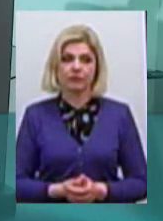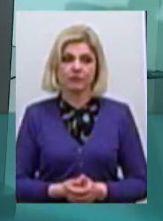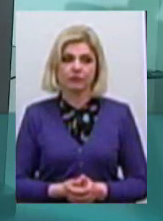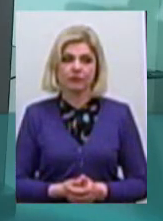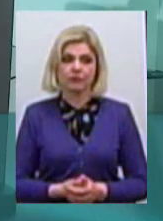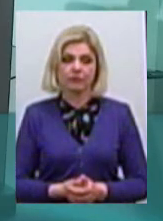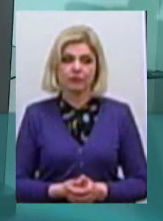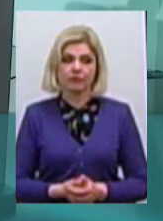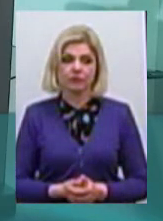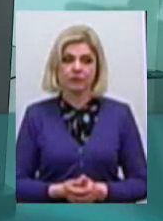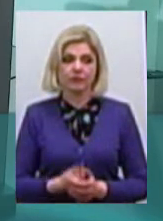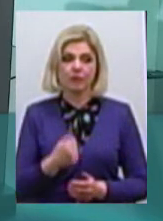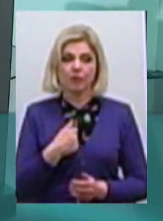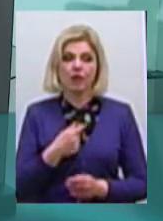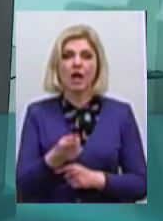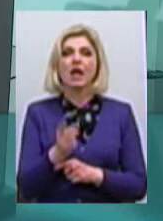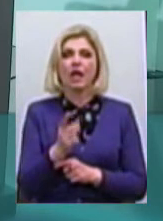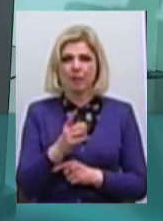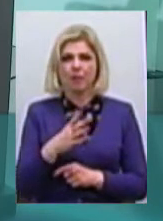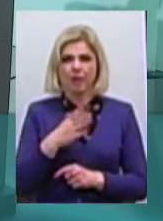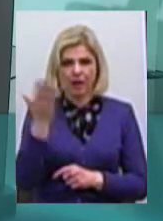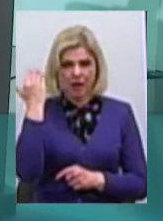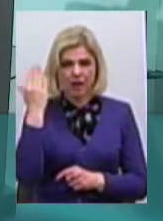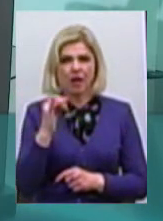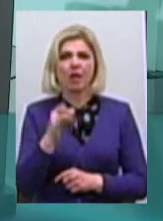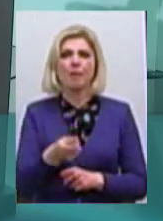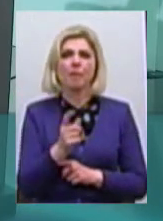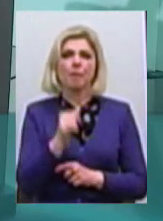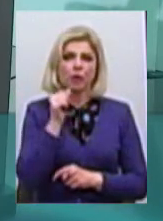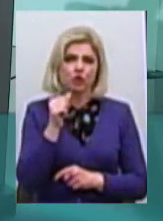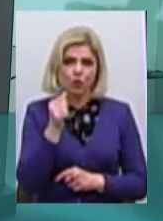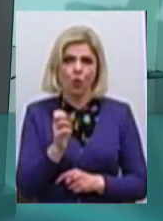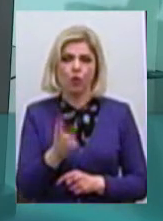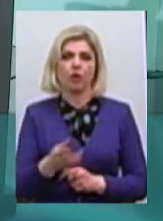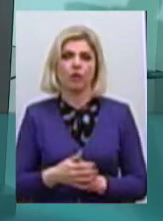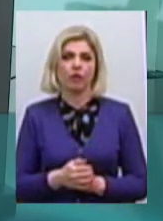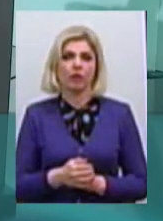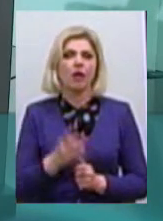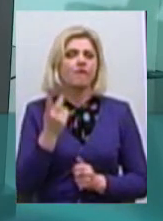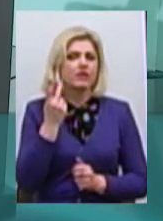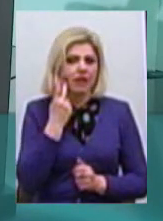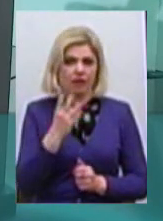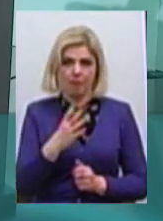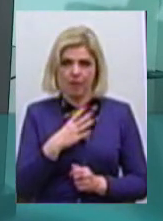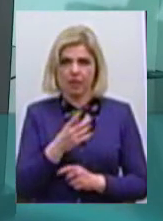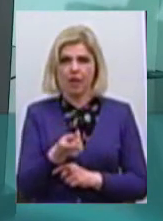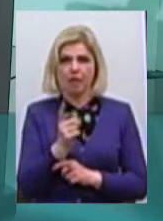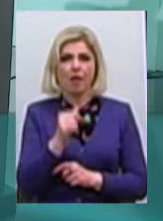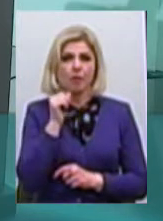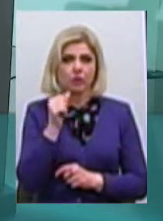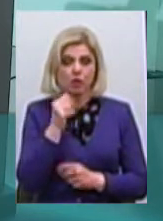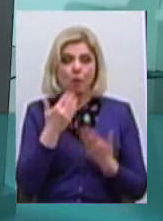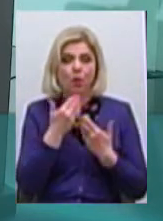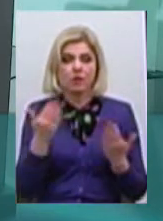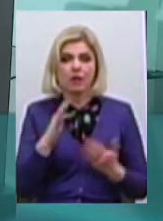рік ми ловили рибу. Риби було багато. Того ж бичка. Було завжди багато в ріці. Останніх 5